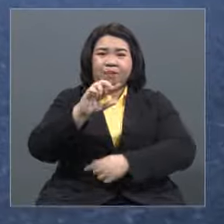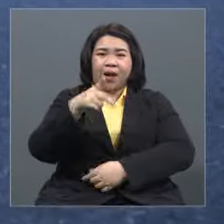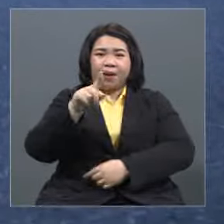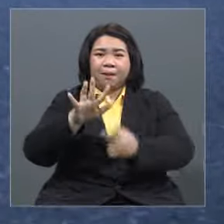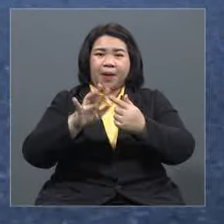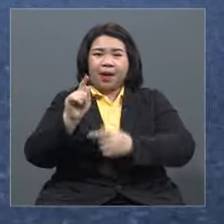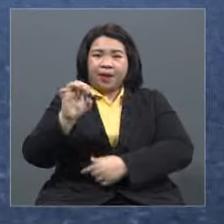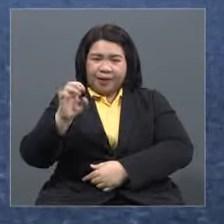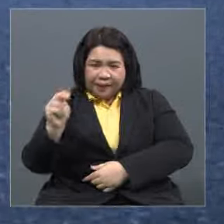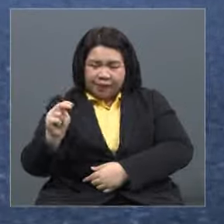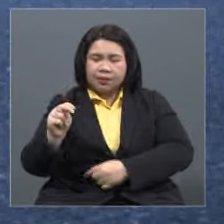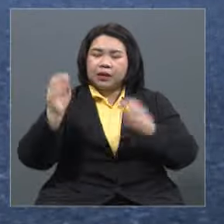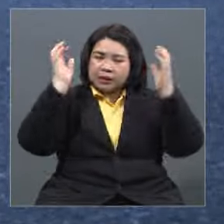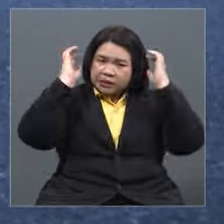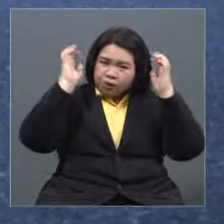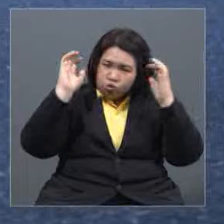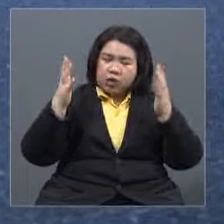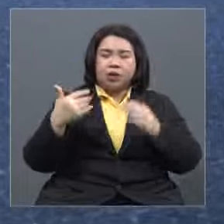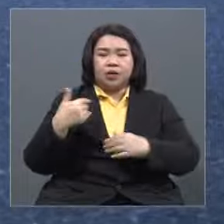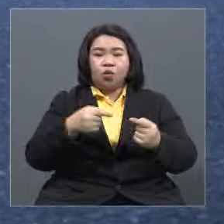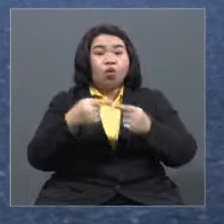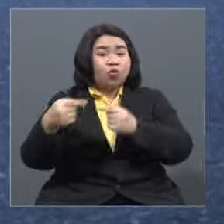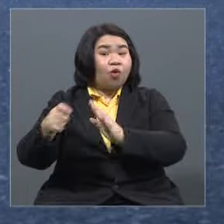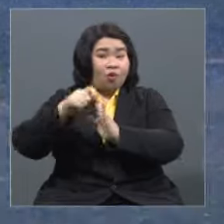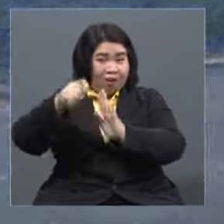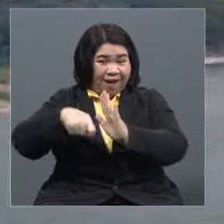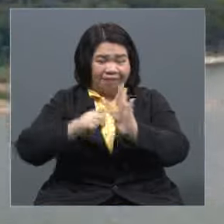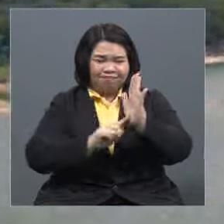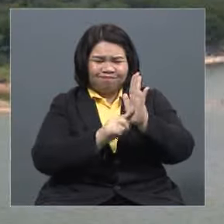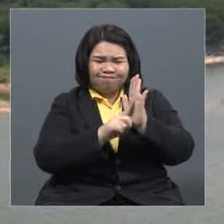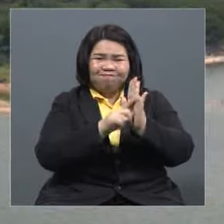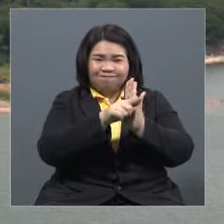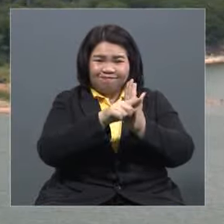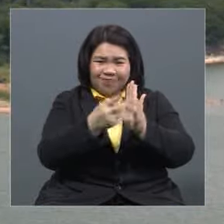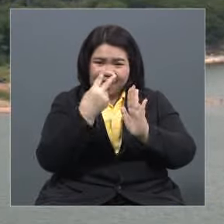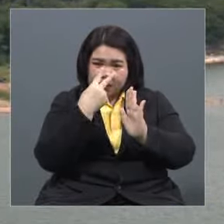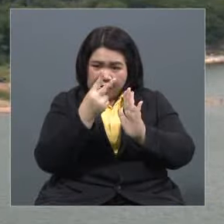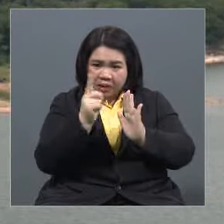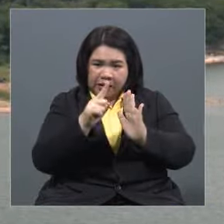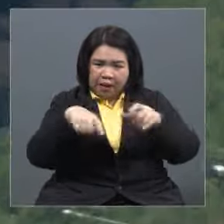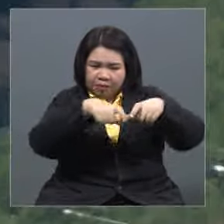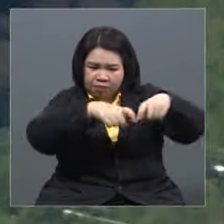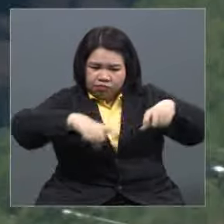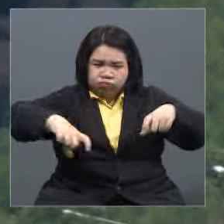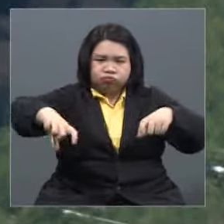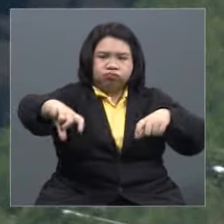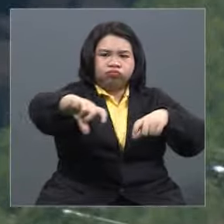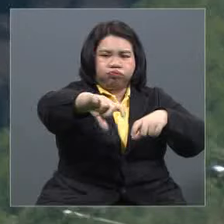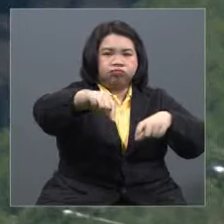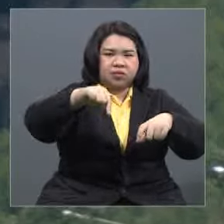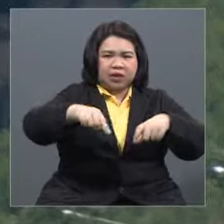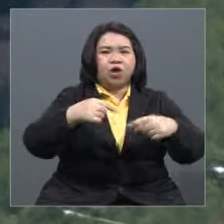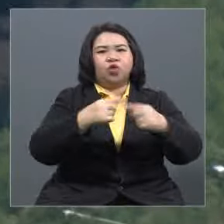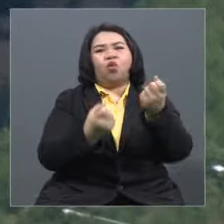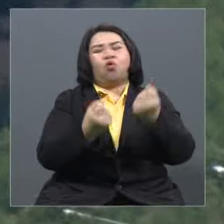ลำตะคองสระบุรีเข้าสู่นครราชสีมาจะเห็นโครงการขนาดใหญ่พาดผ่านนั่นคือโครงการทาง